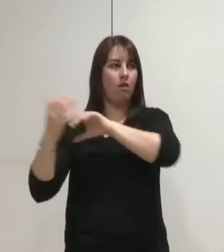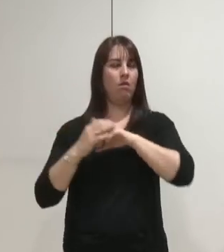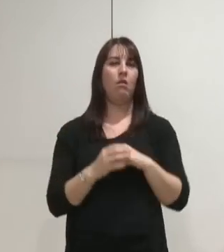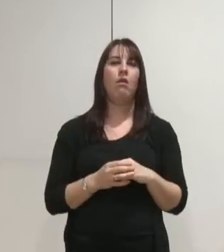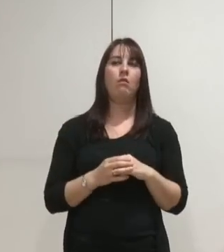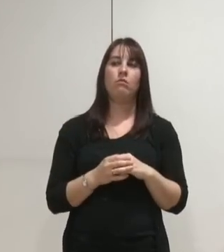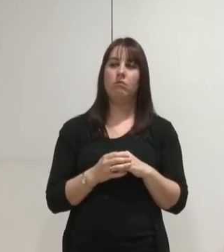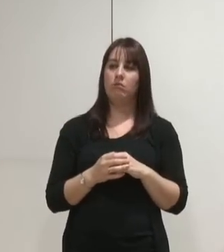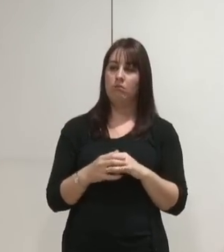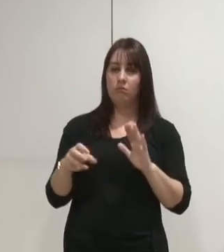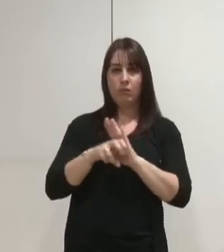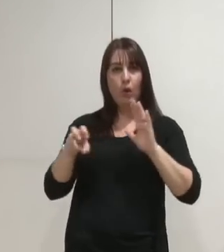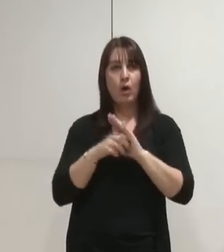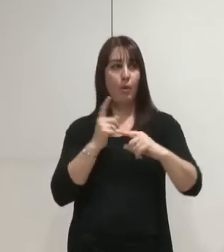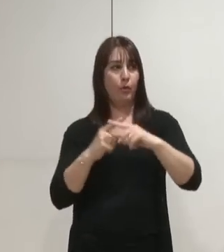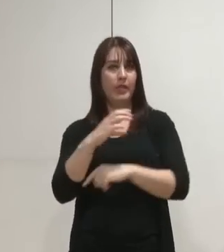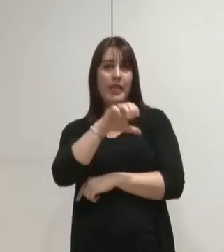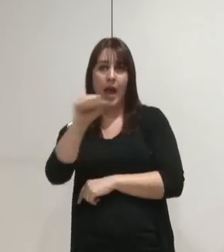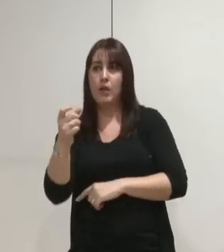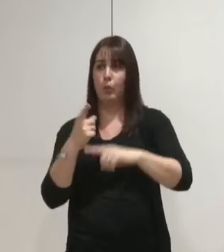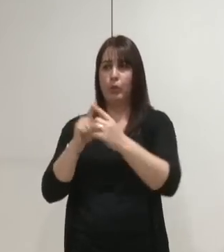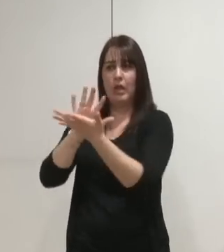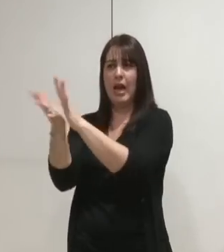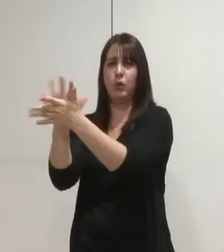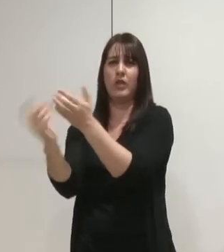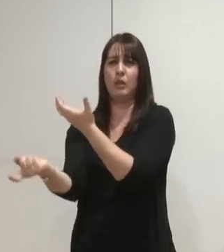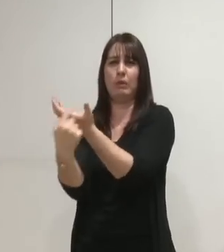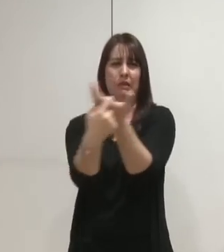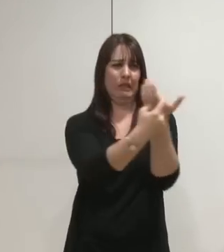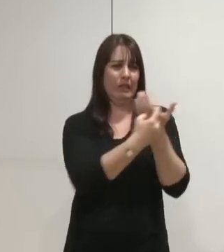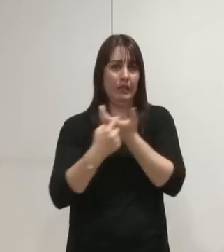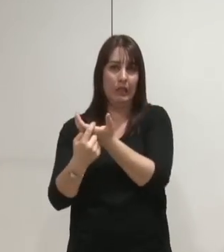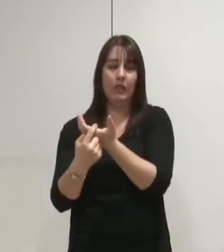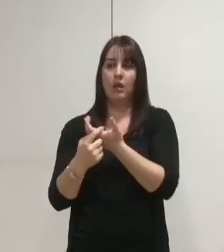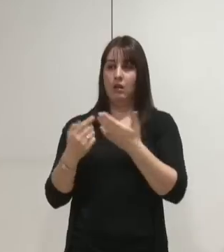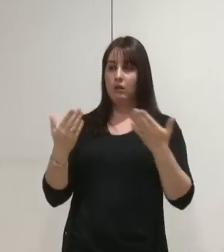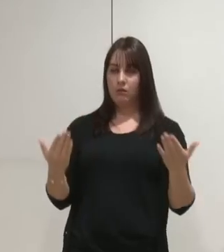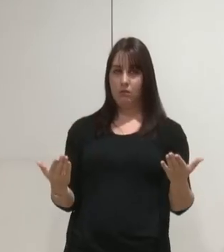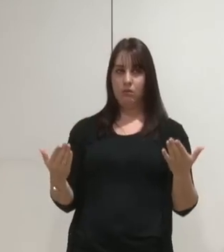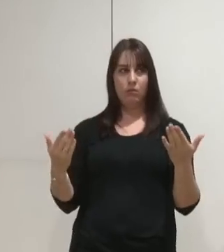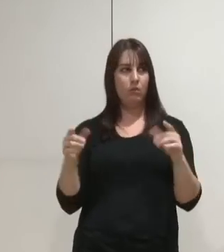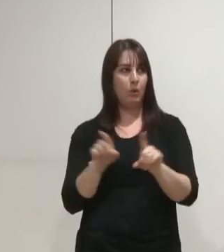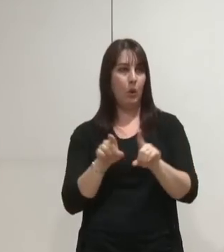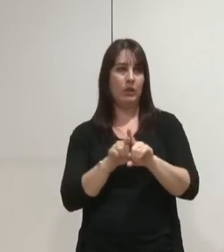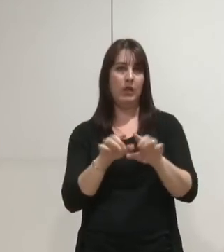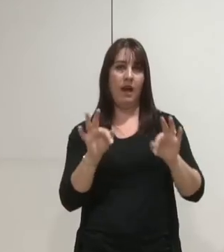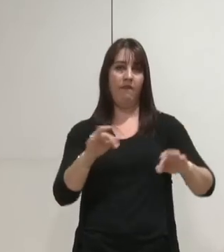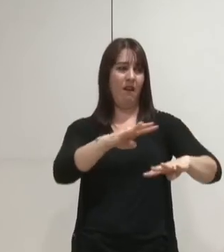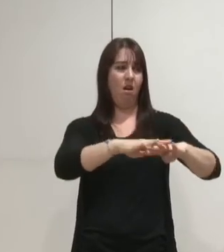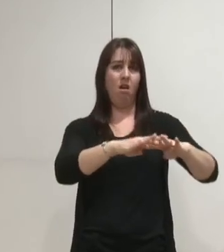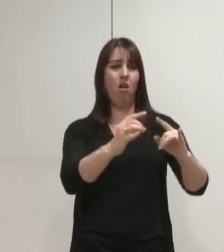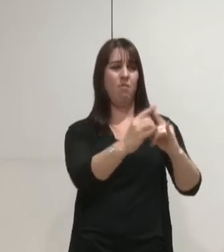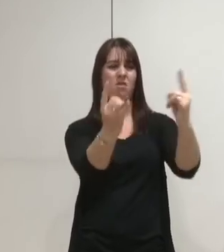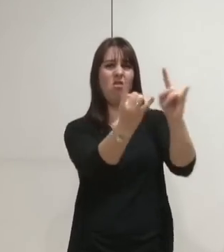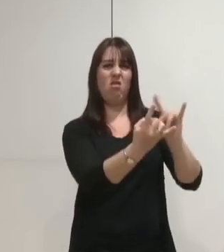ville du Centre Communal d'Action Sociale des associations les premiers signes de la résorption du camp